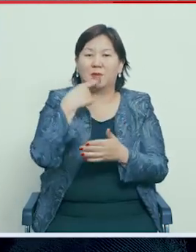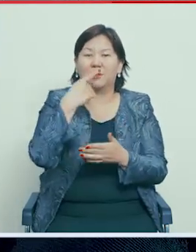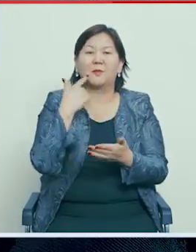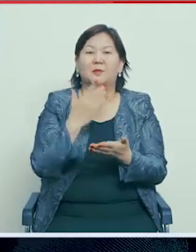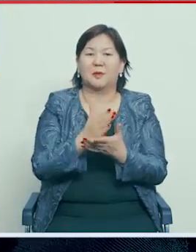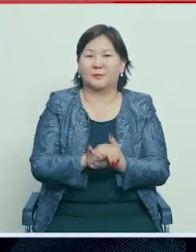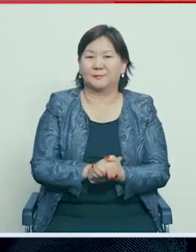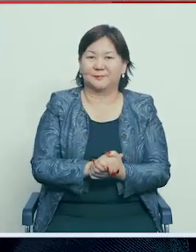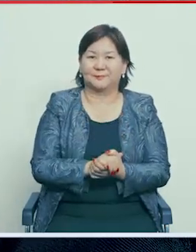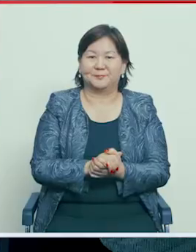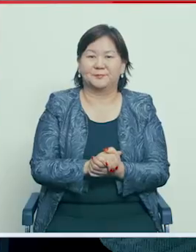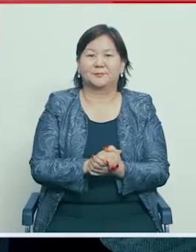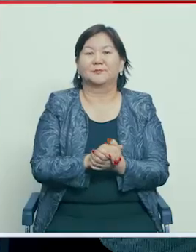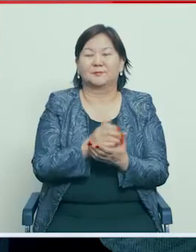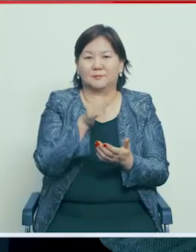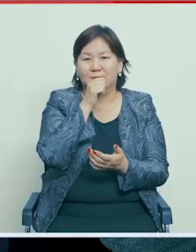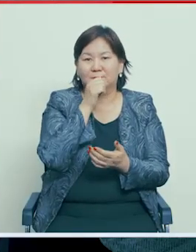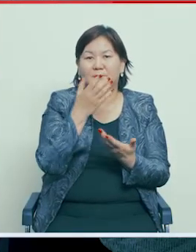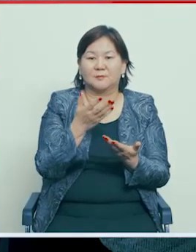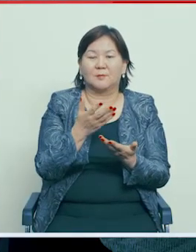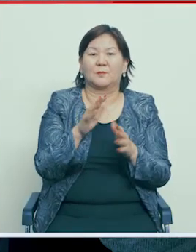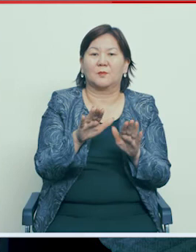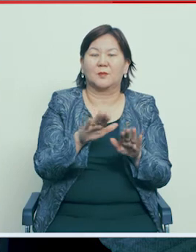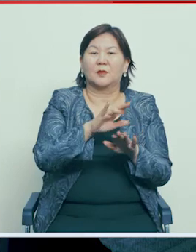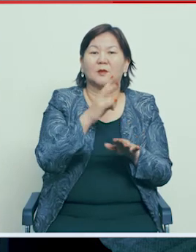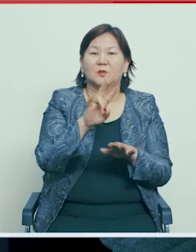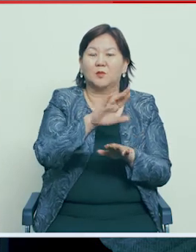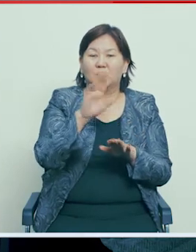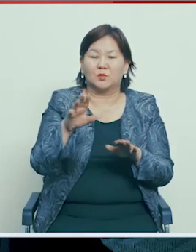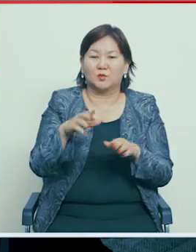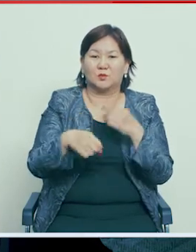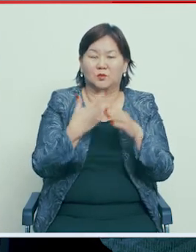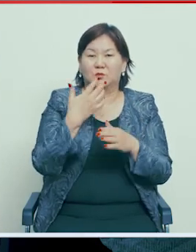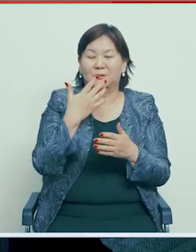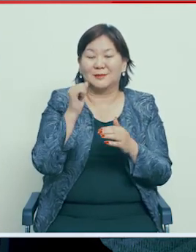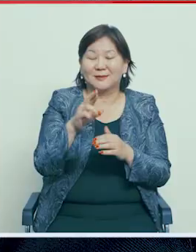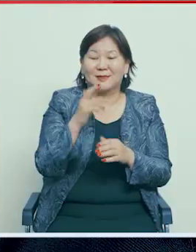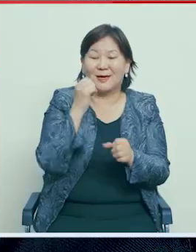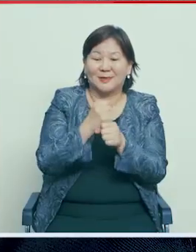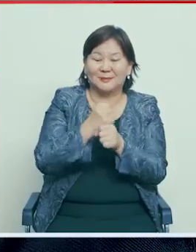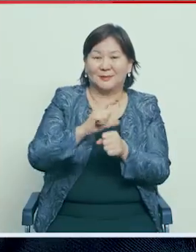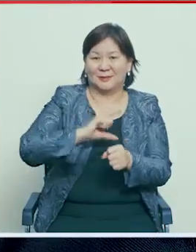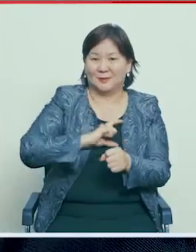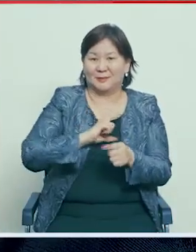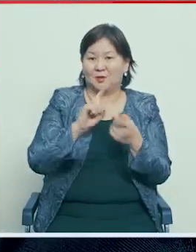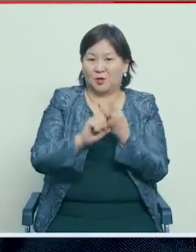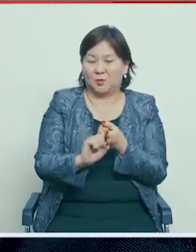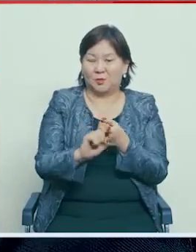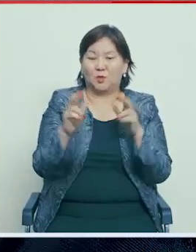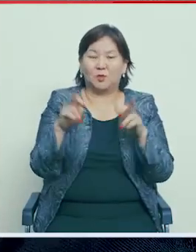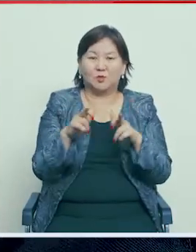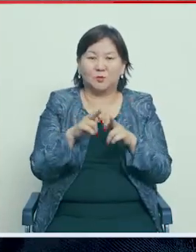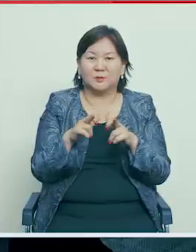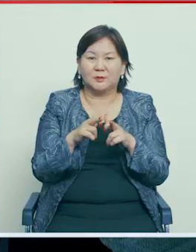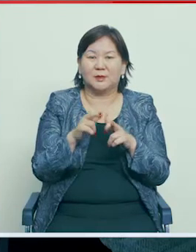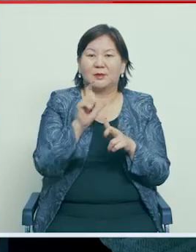байна. Харамсалтай боловч яг үнэн түүх би бол 100% санал нийлж гинөө гэсэн. Сая ажил эрхлэлтэй холбоотой хөгжлийн бэрхшээлтэй